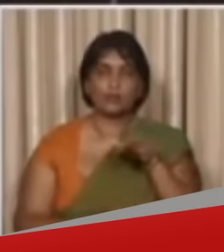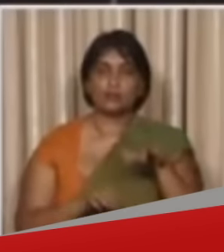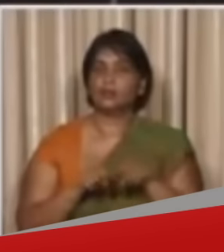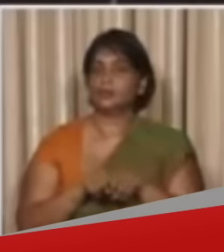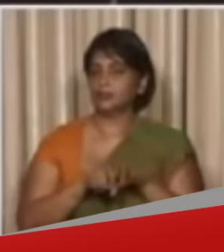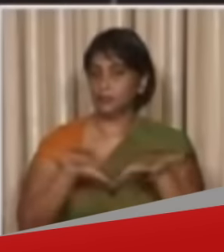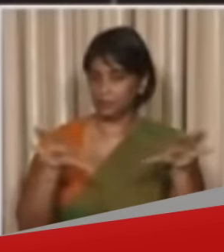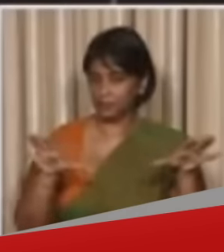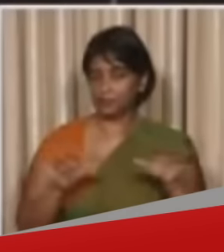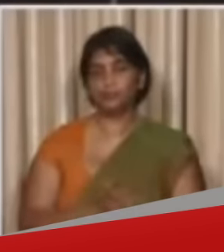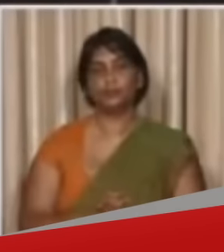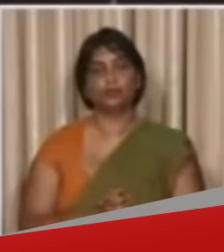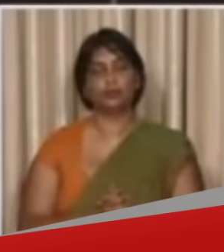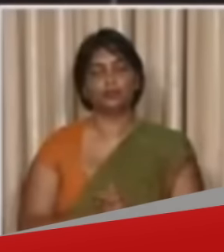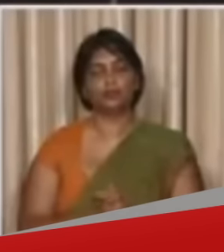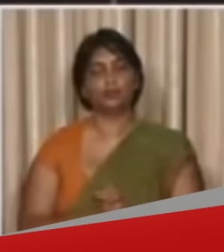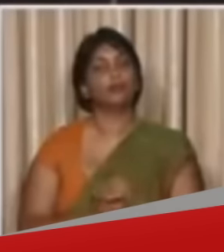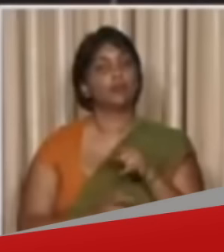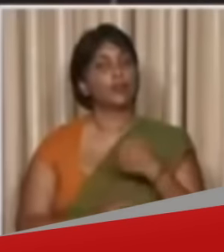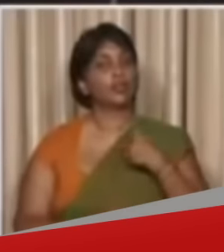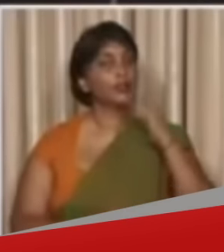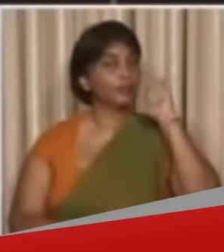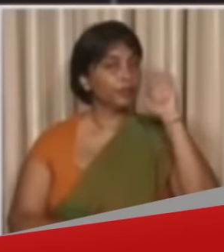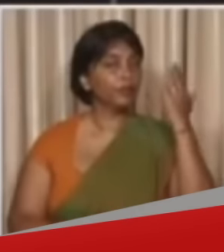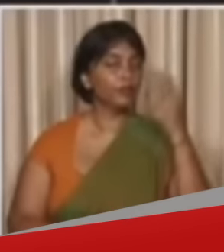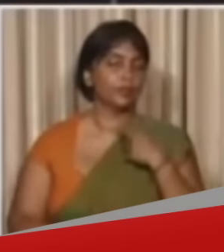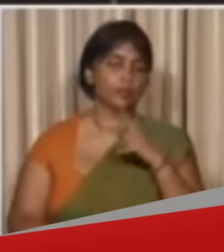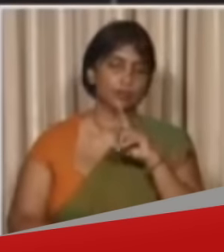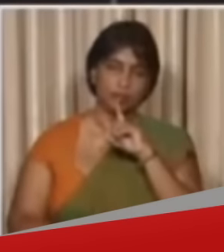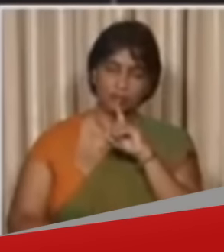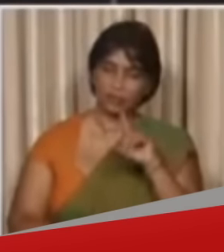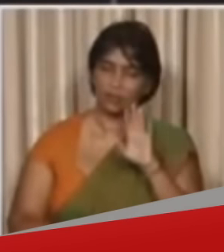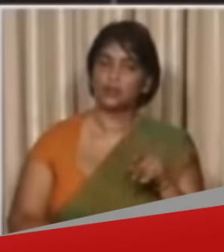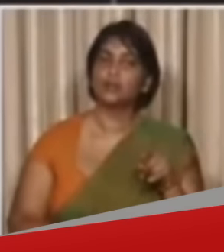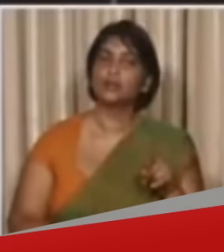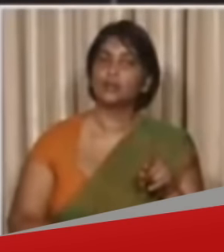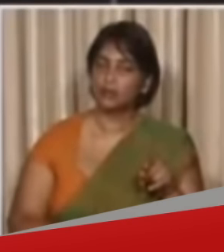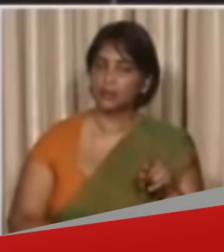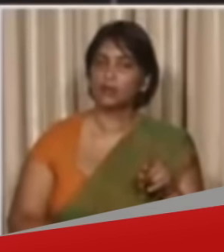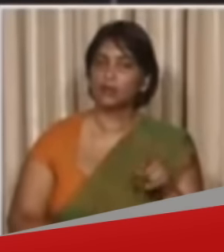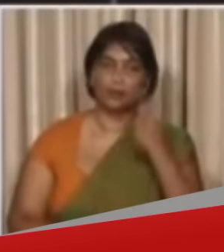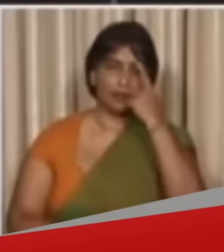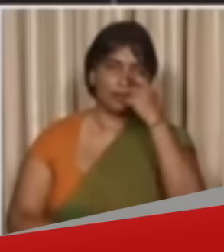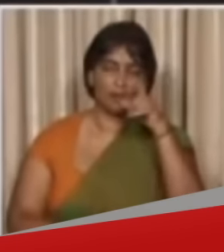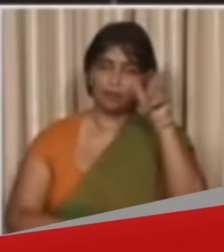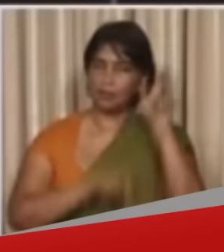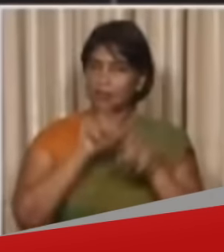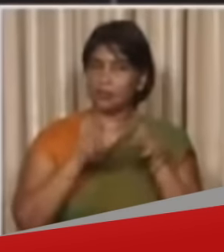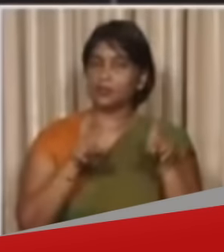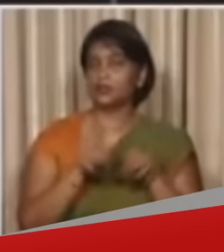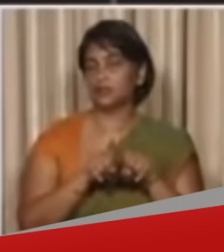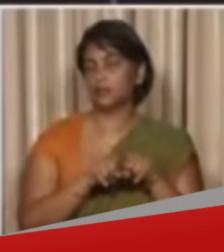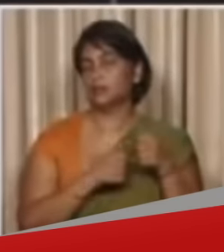උත්සාහ කරනවා. අපි විශේෂයෙන් මතක් කරන්න ඕනේ, එතුමලක් කිතුණු බැතුමතුන් හැටියට සාධාරණයි කිතුණුවන්ට